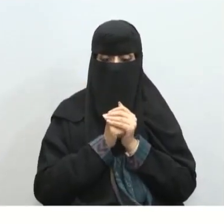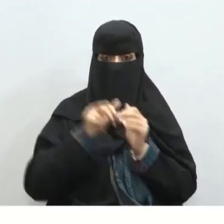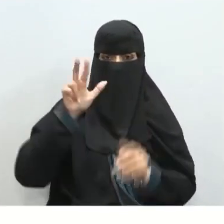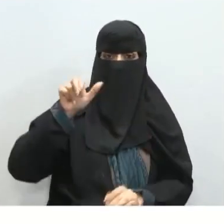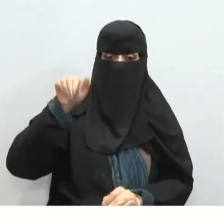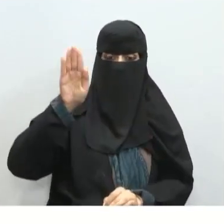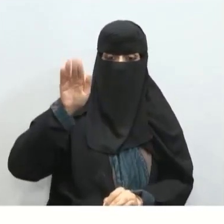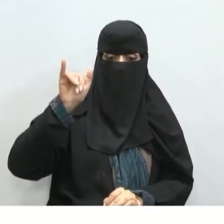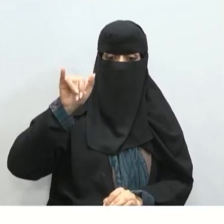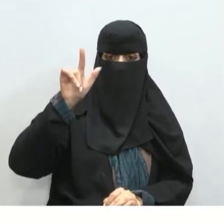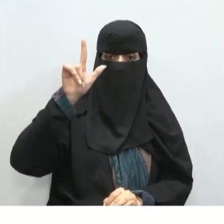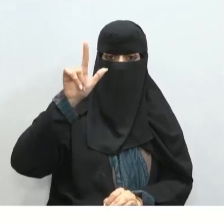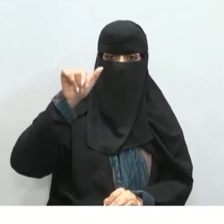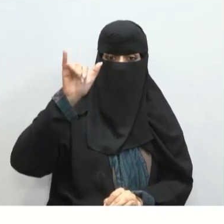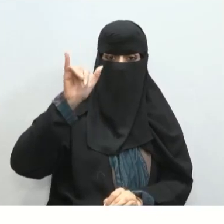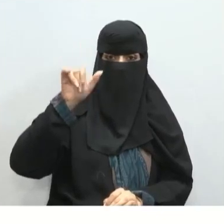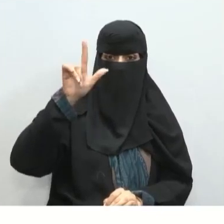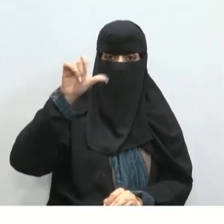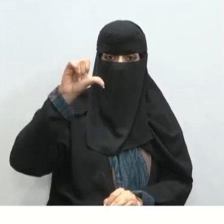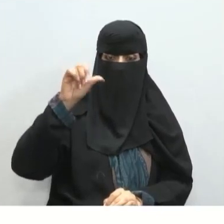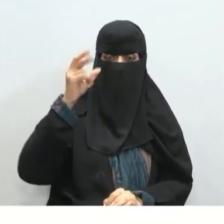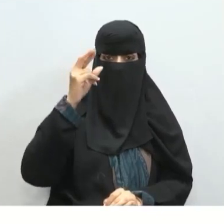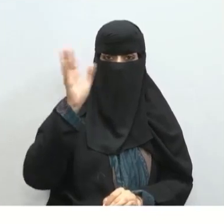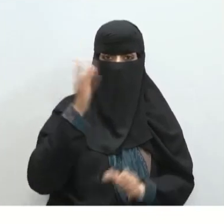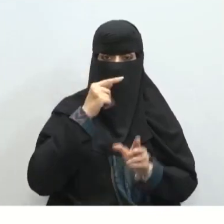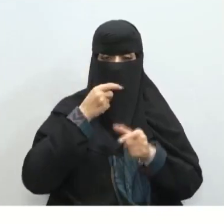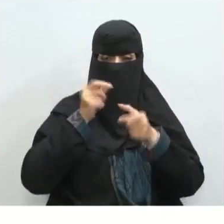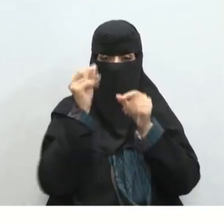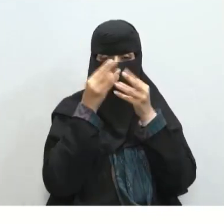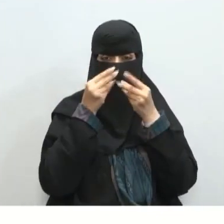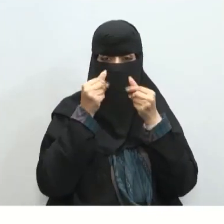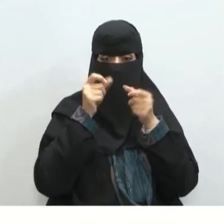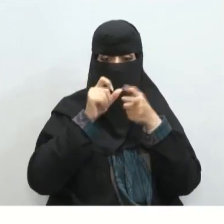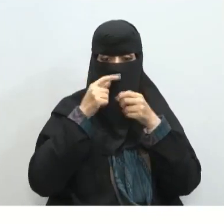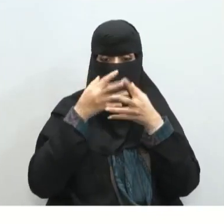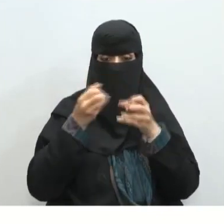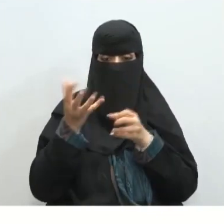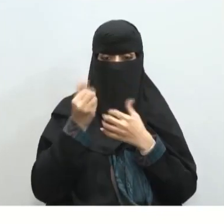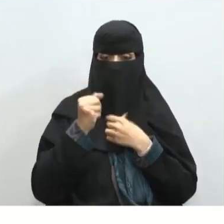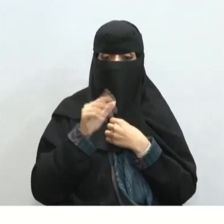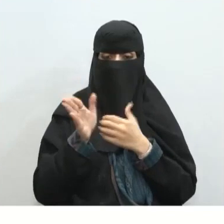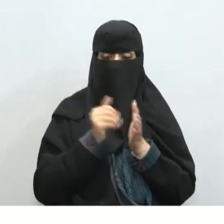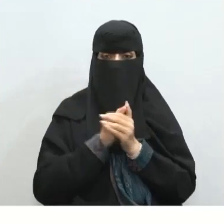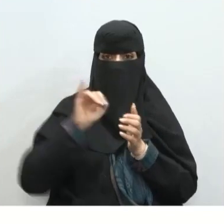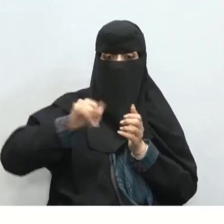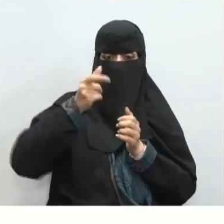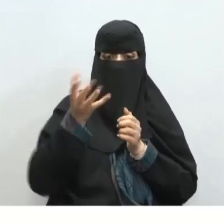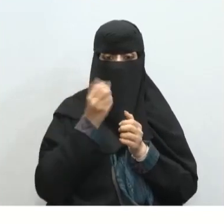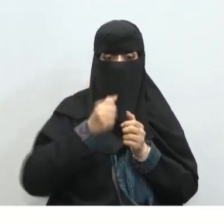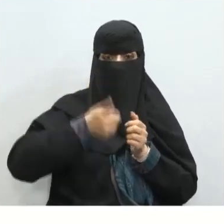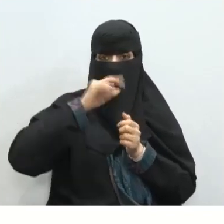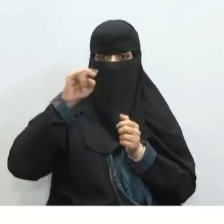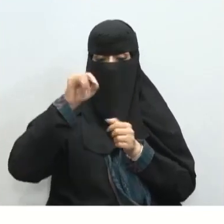يكيد انتاجها السليلوز كسكر معقد تحتاج اليه النباتات ما مصدر